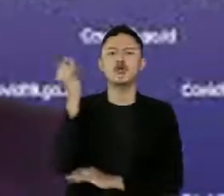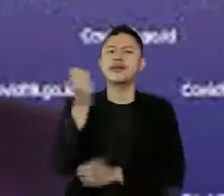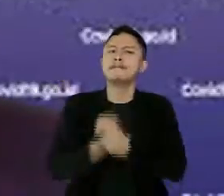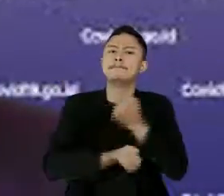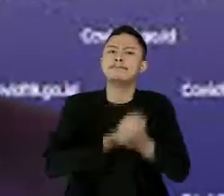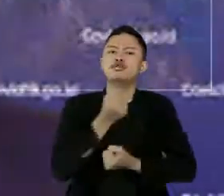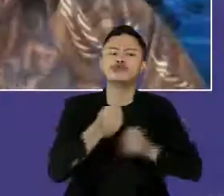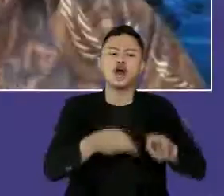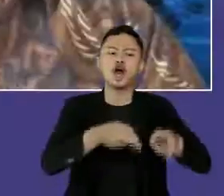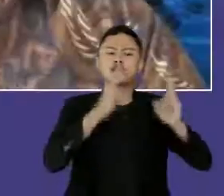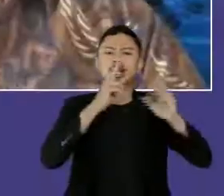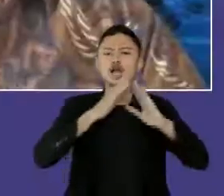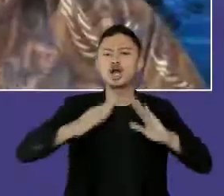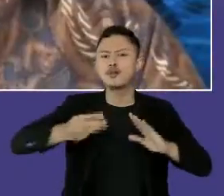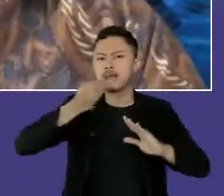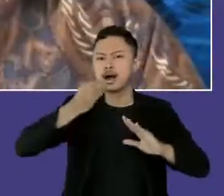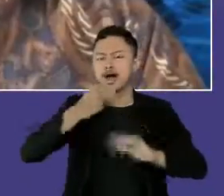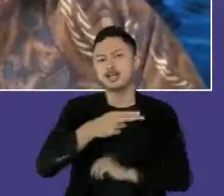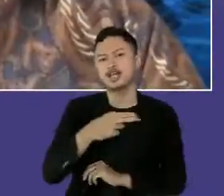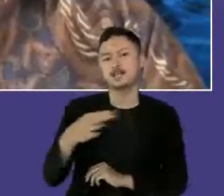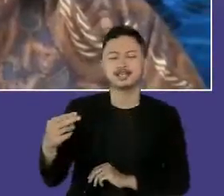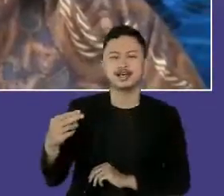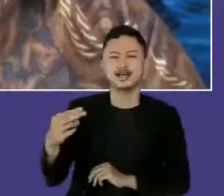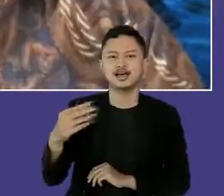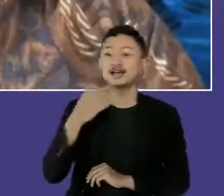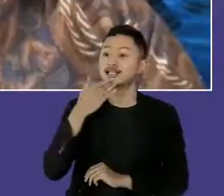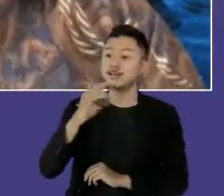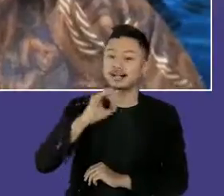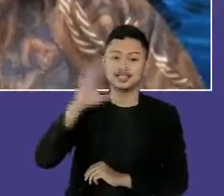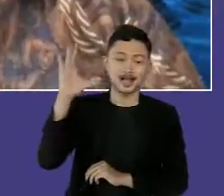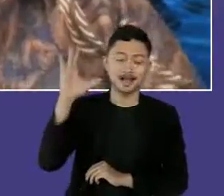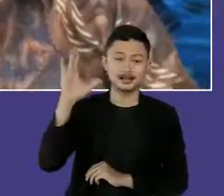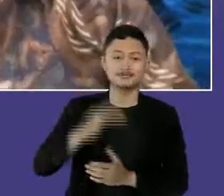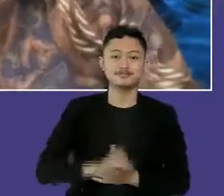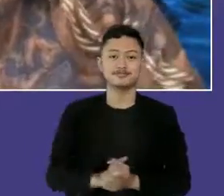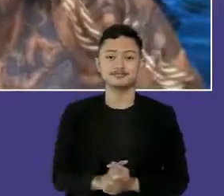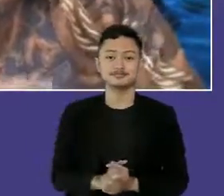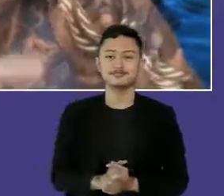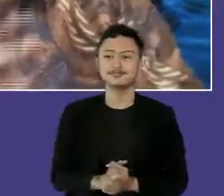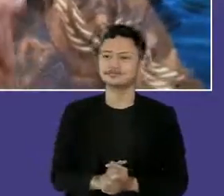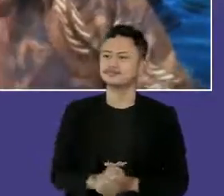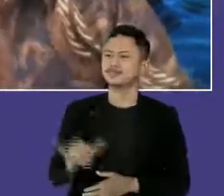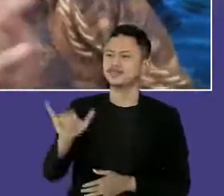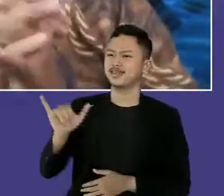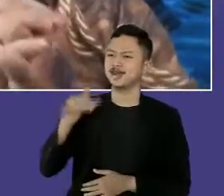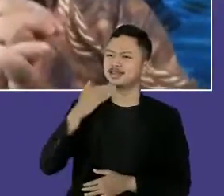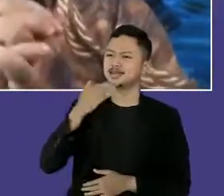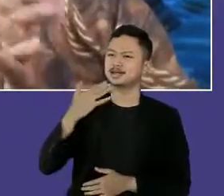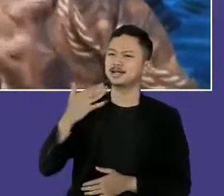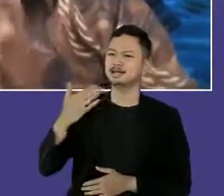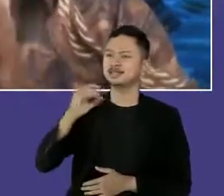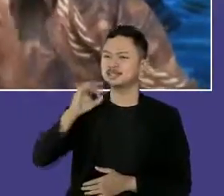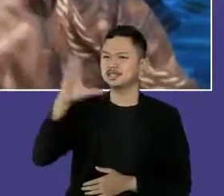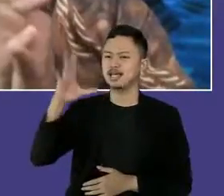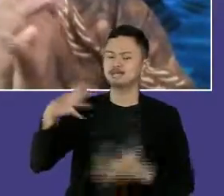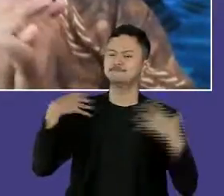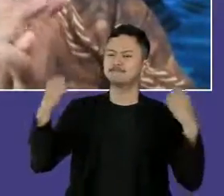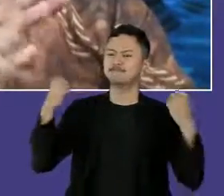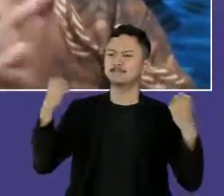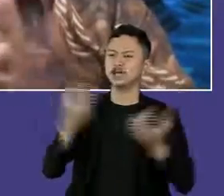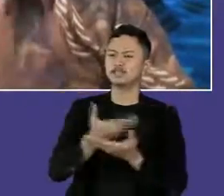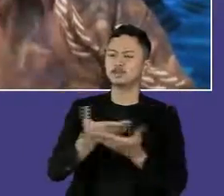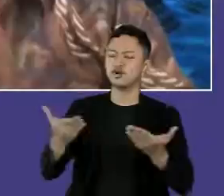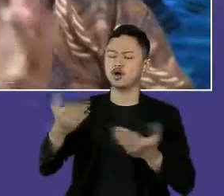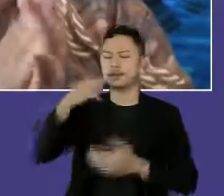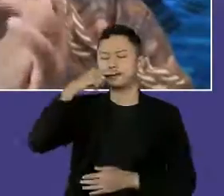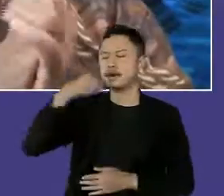dan Restoran Indonesia. Selamat siang, salam sehat Pak Haryadi. Ya, salam sehat juga Pak Troy,